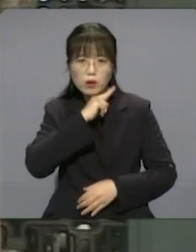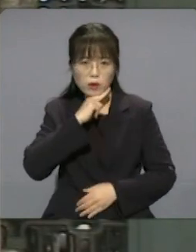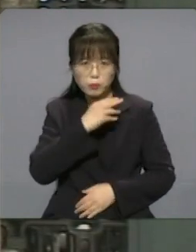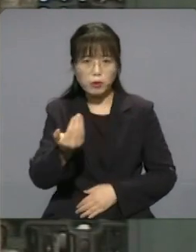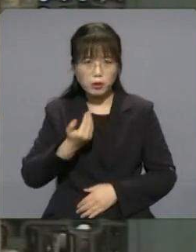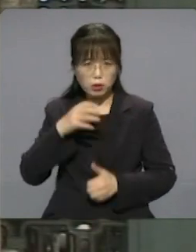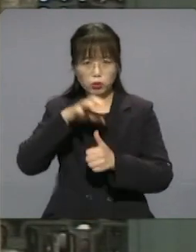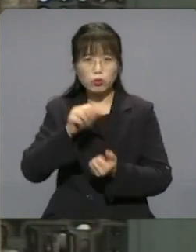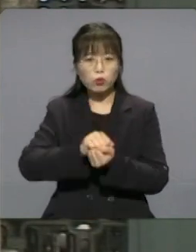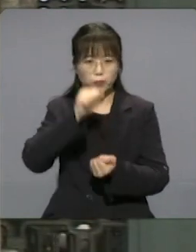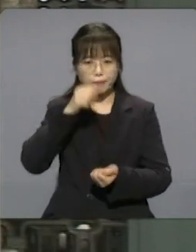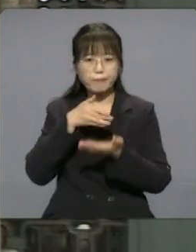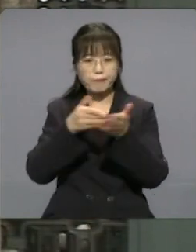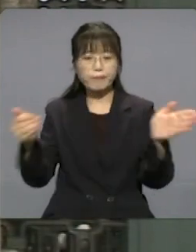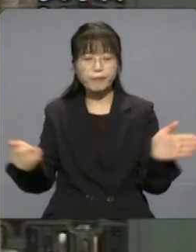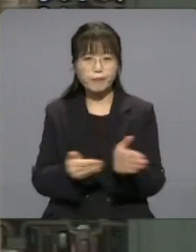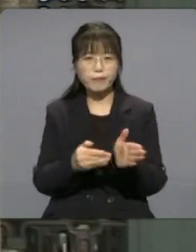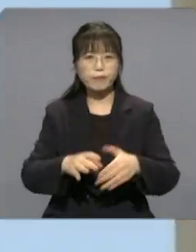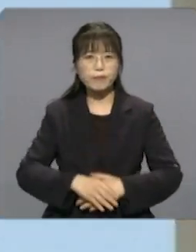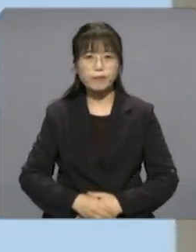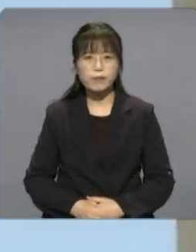사전 구속영장을 청구했습니다.